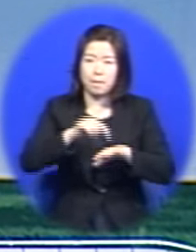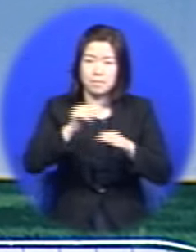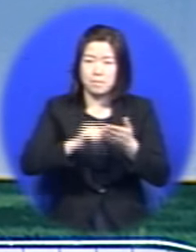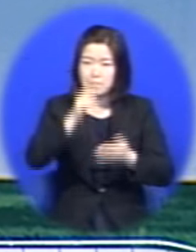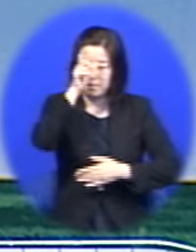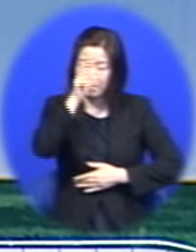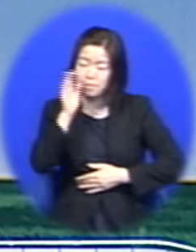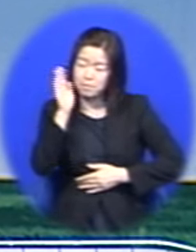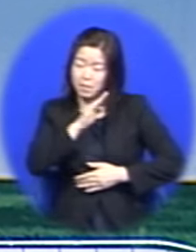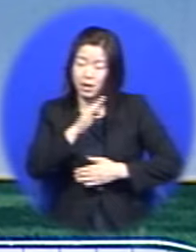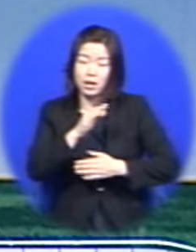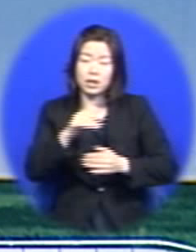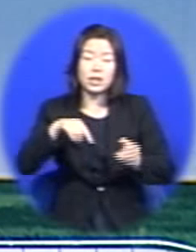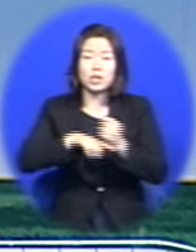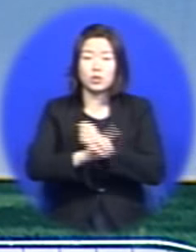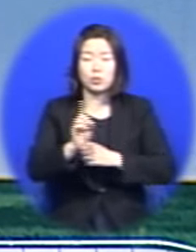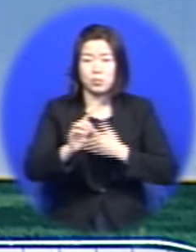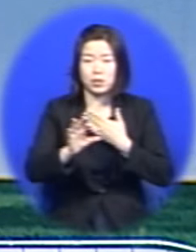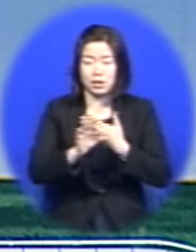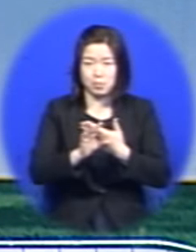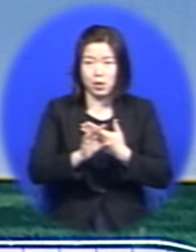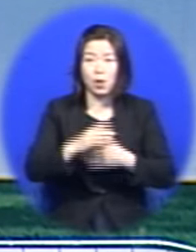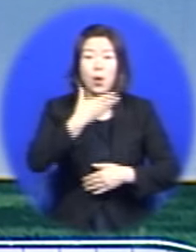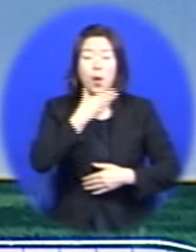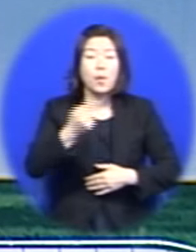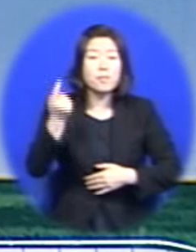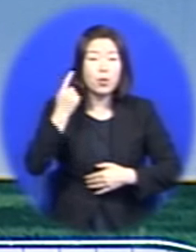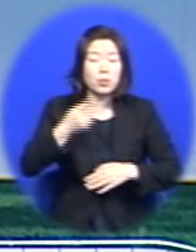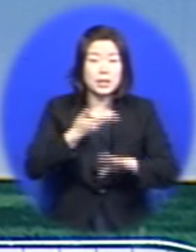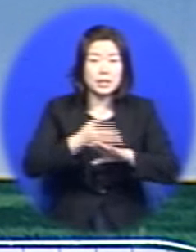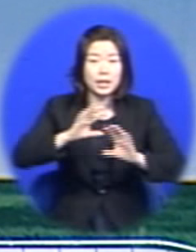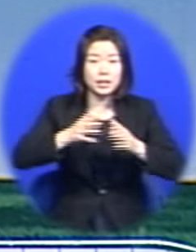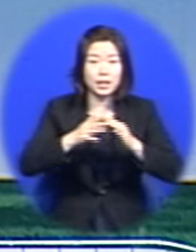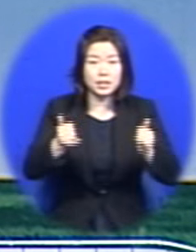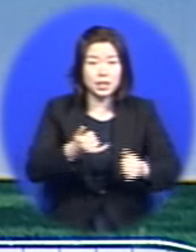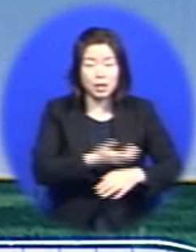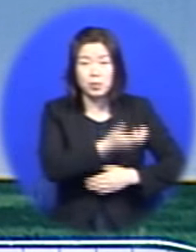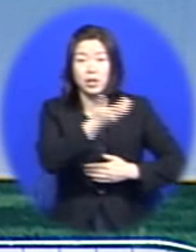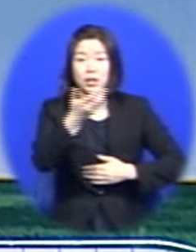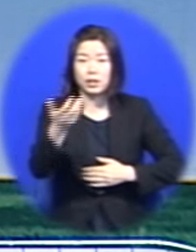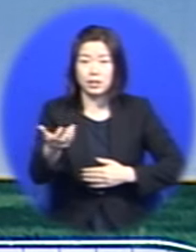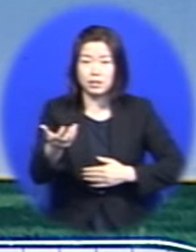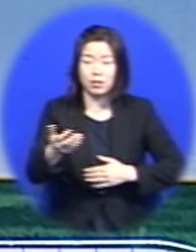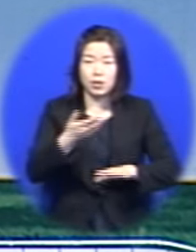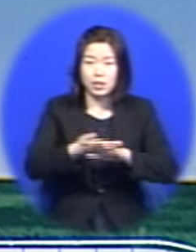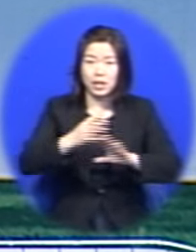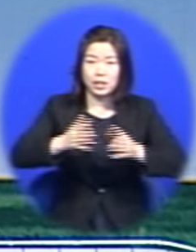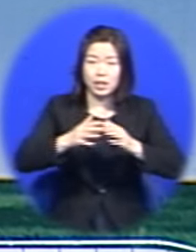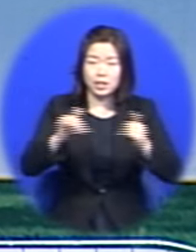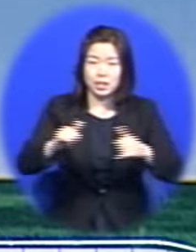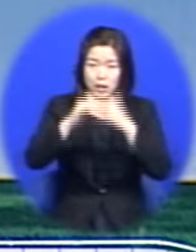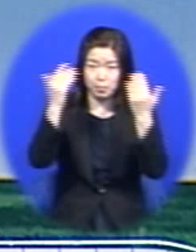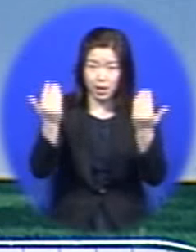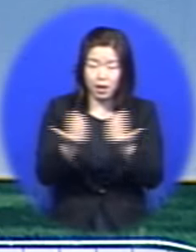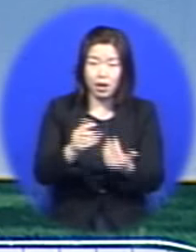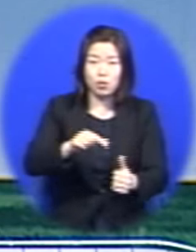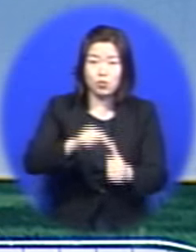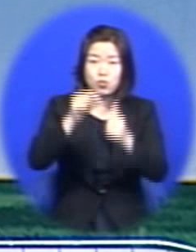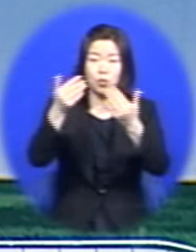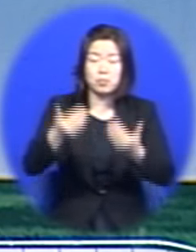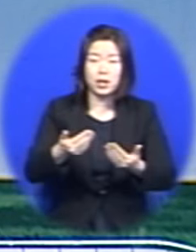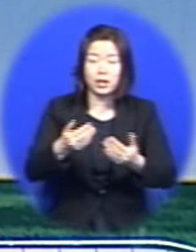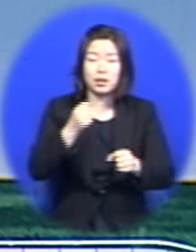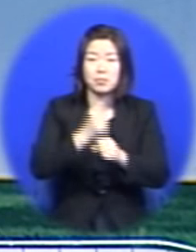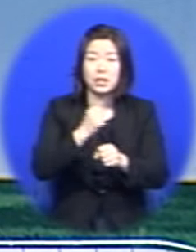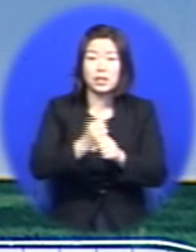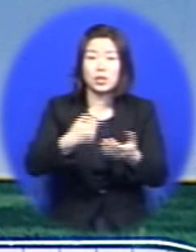것은 복음이 이방인들에게 건너가서 이방인들이 다 구원을 받게 되려고 하나님이 그렇게